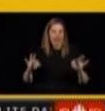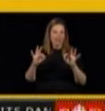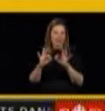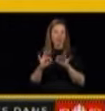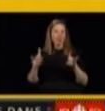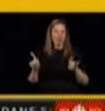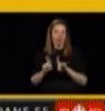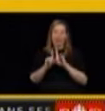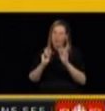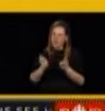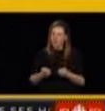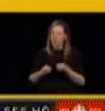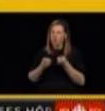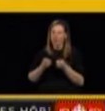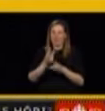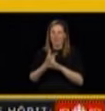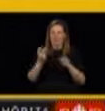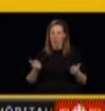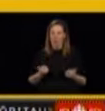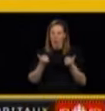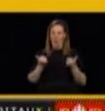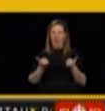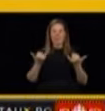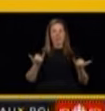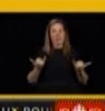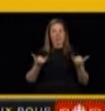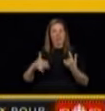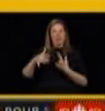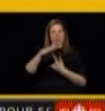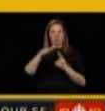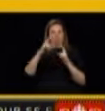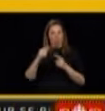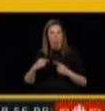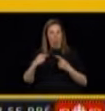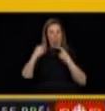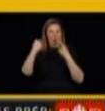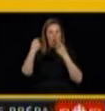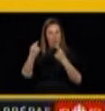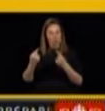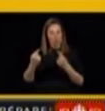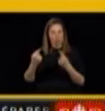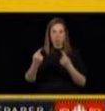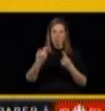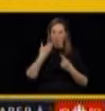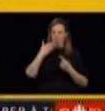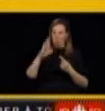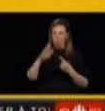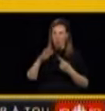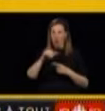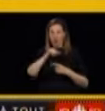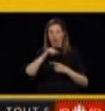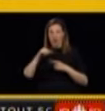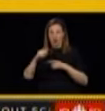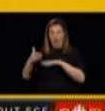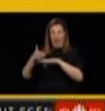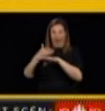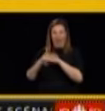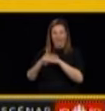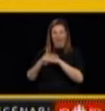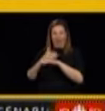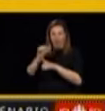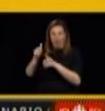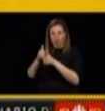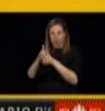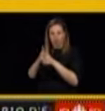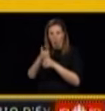très attention. Et là, la situation évolue. On a donné des traitements alternatifs avant la chirurgie parce qu'on a des